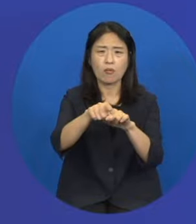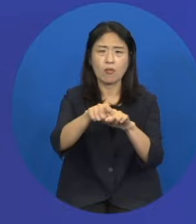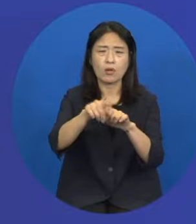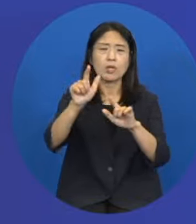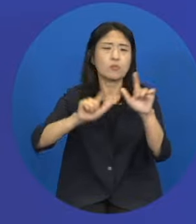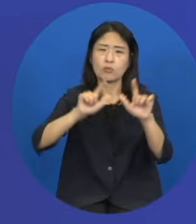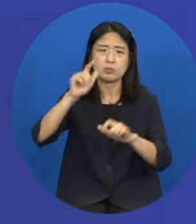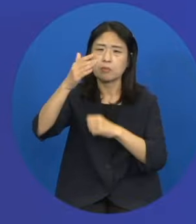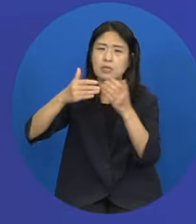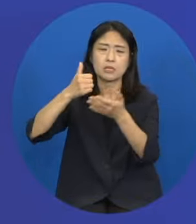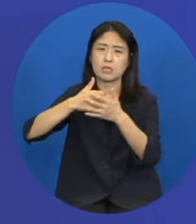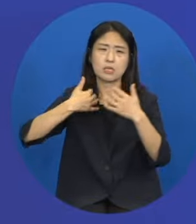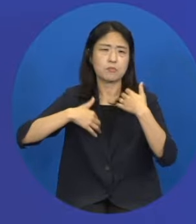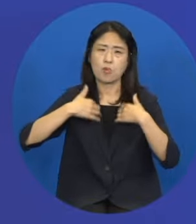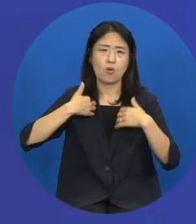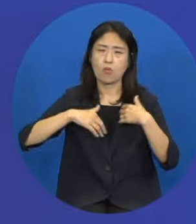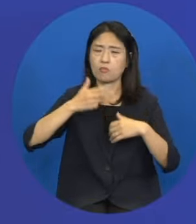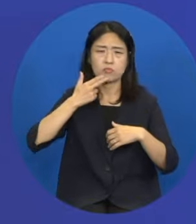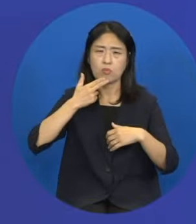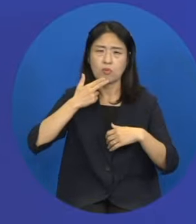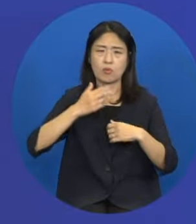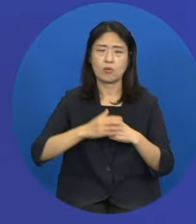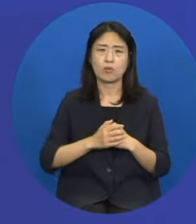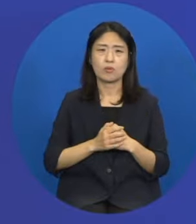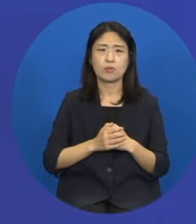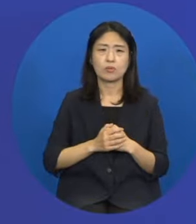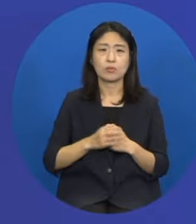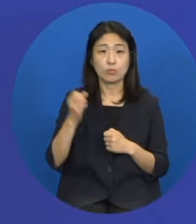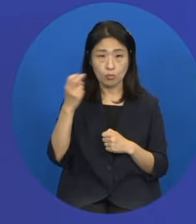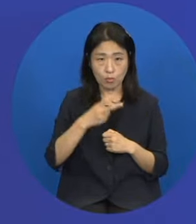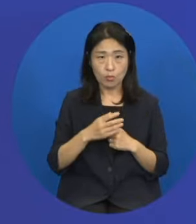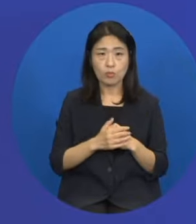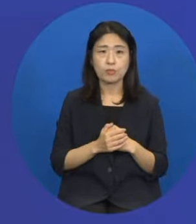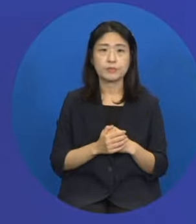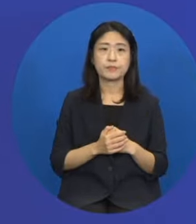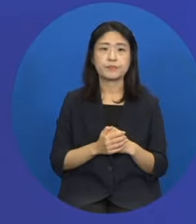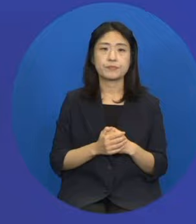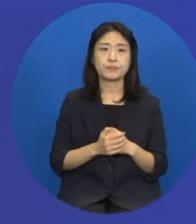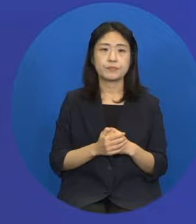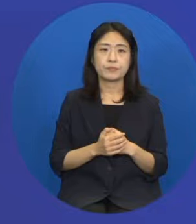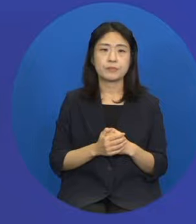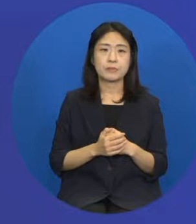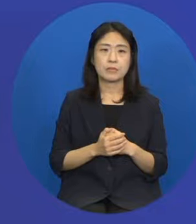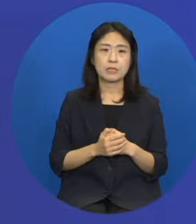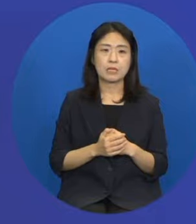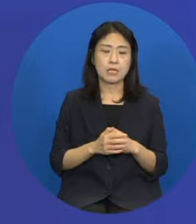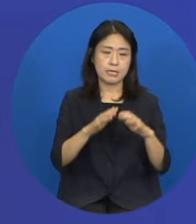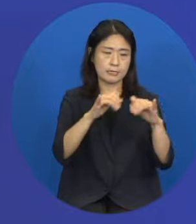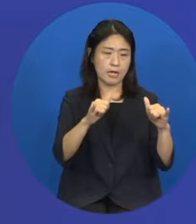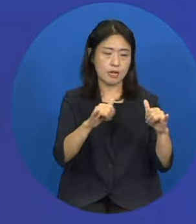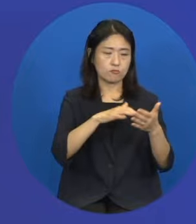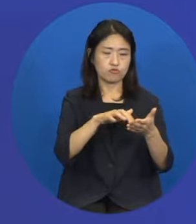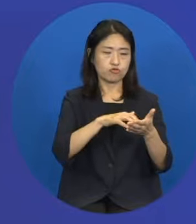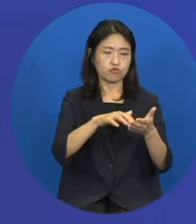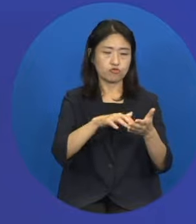아닙니다. 그리고 더 중요한 것은 결코 숫자를 의지해서는 안 돼요.